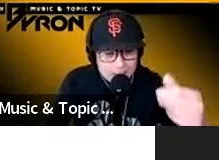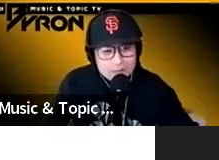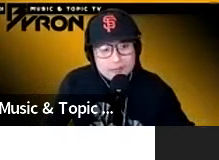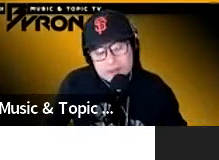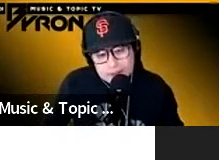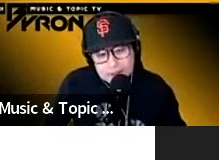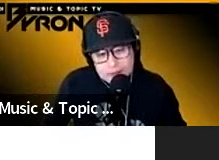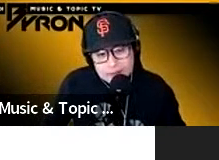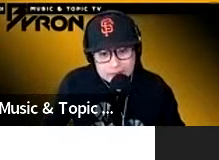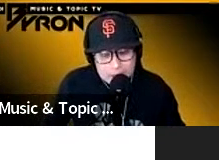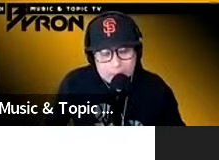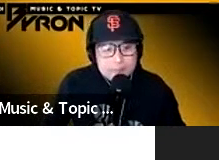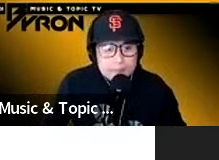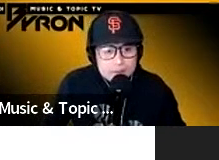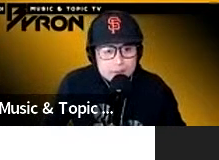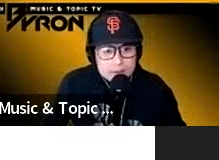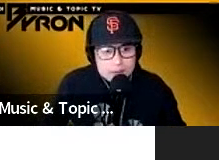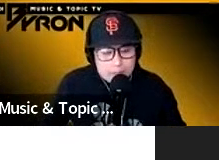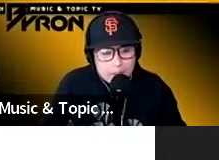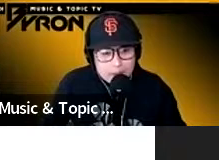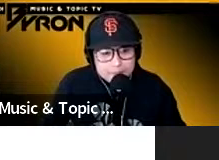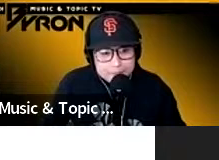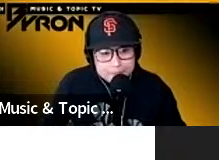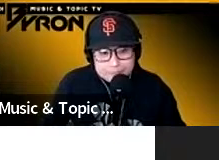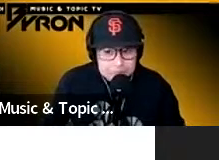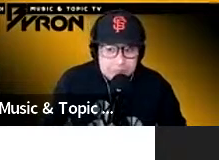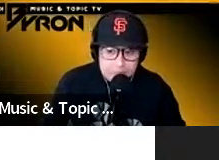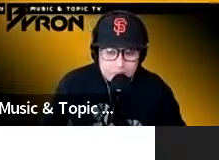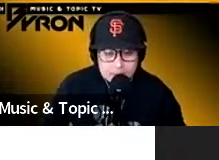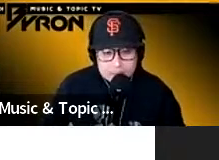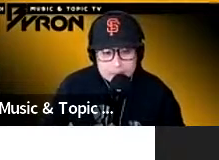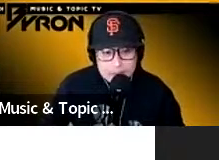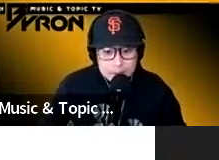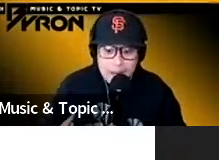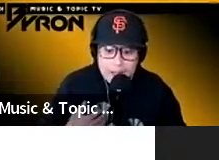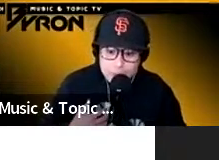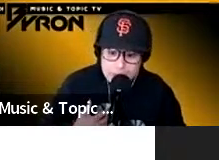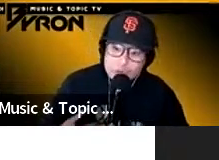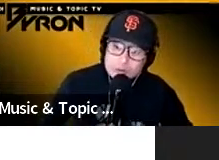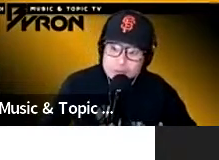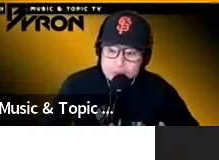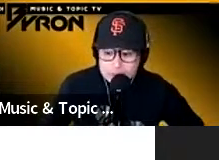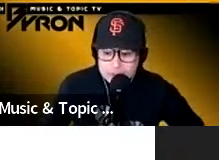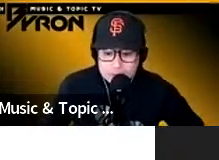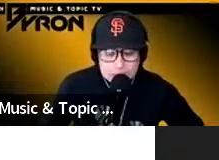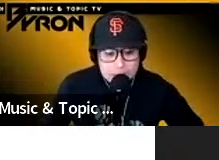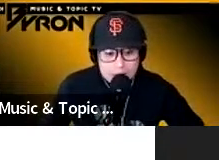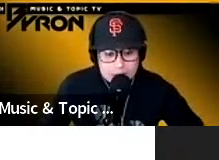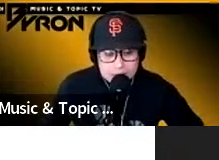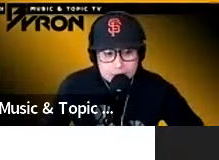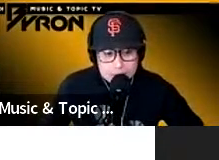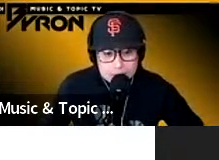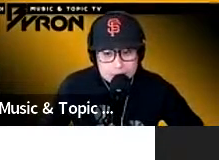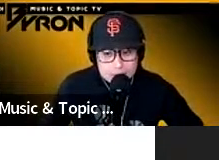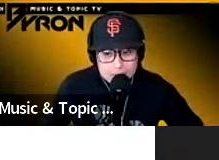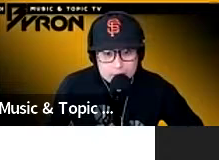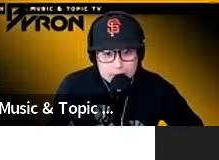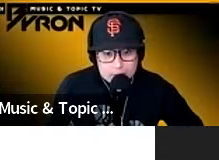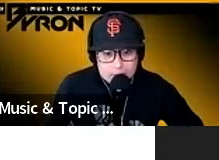basahin ka na script ' ba That's my opinion '